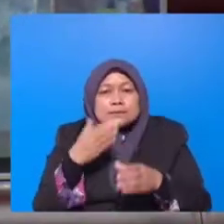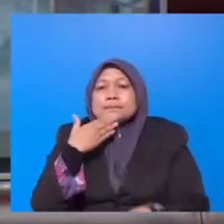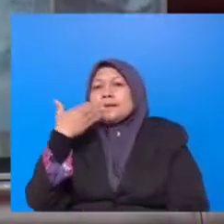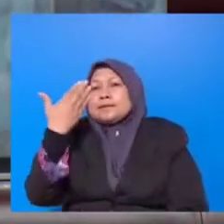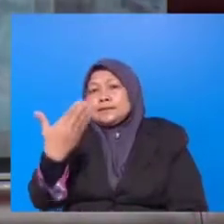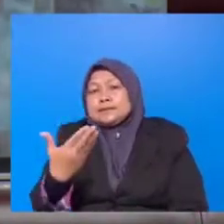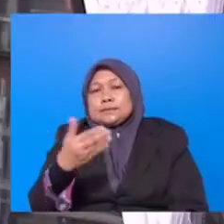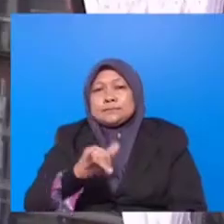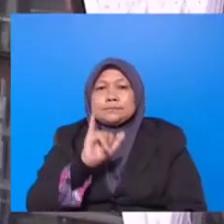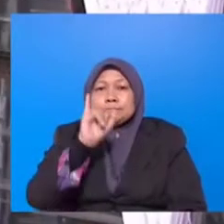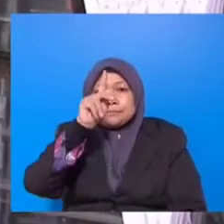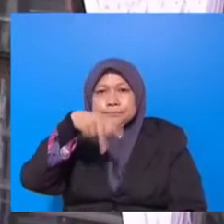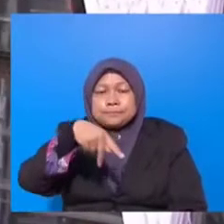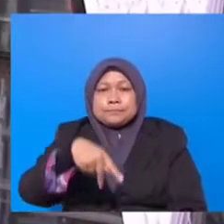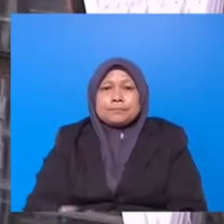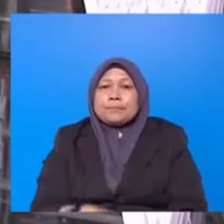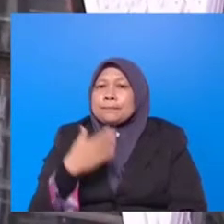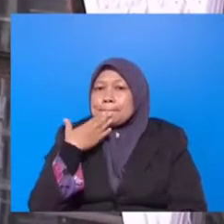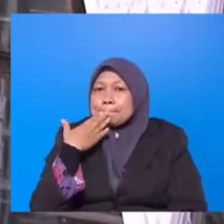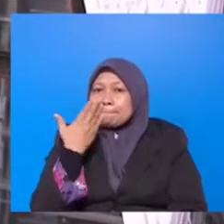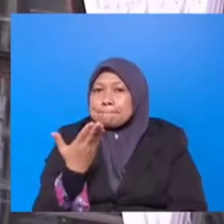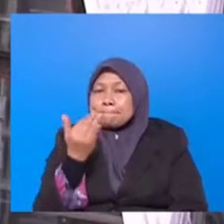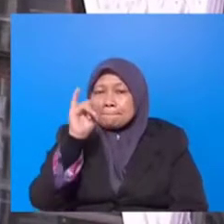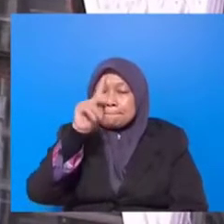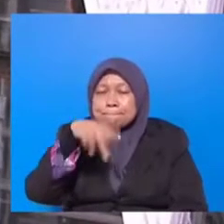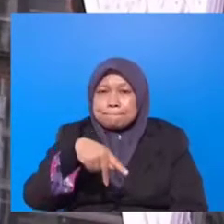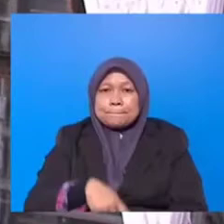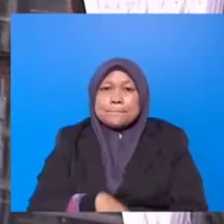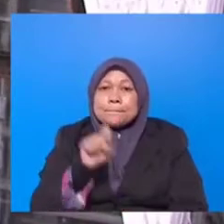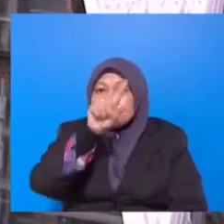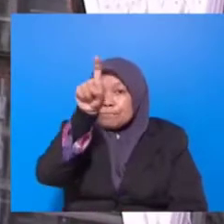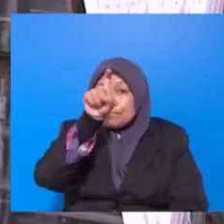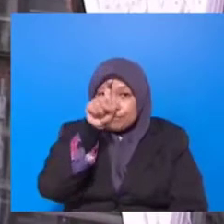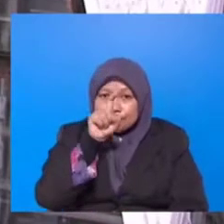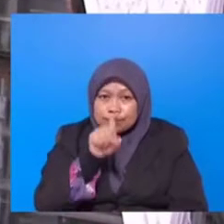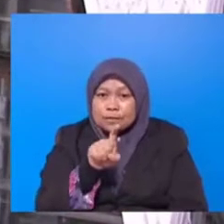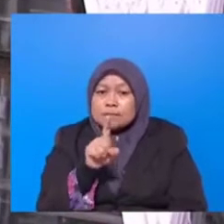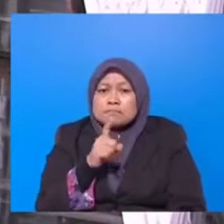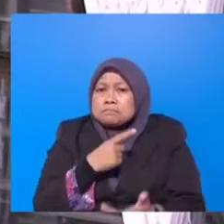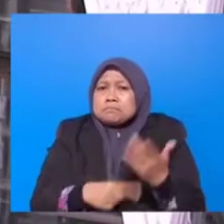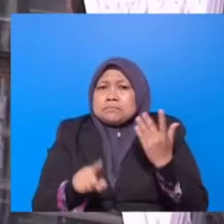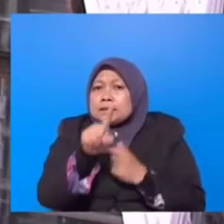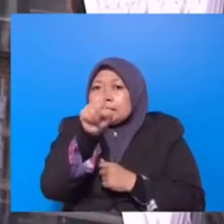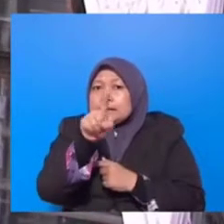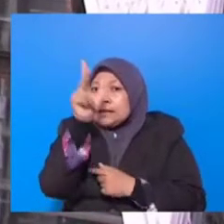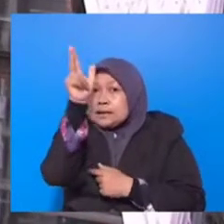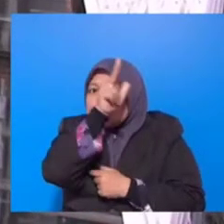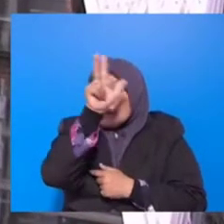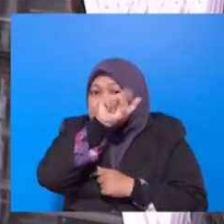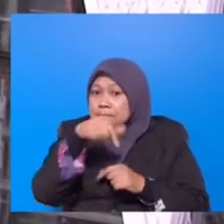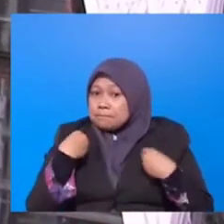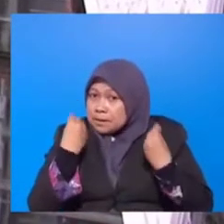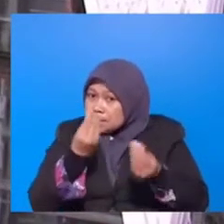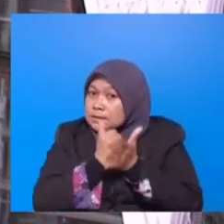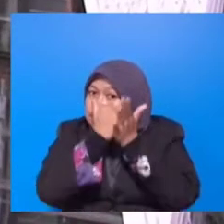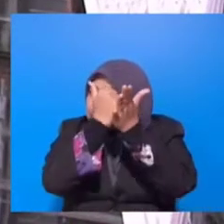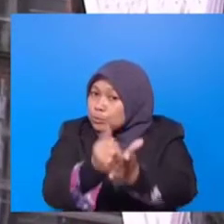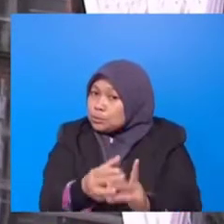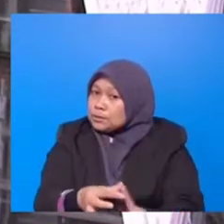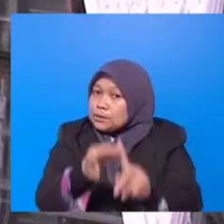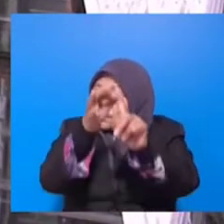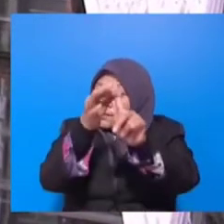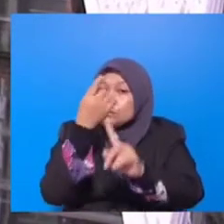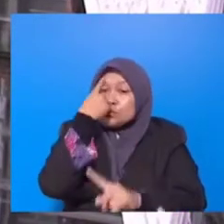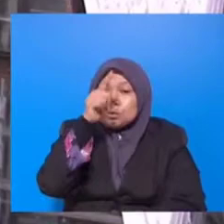Yang Dipertua. Terima kasih Yang Dipertua. Soalan saya, adakah kerajaan memberi bantuan khas